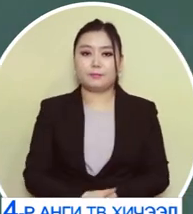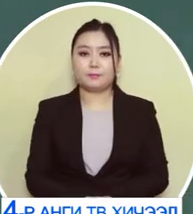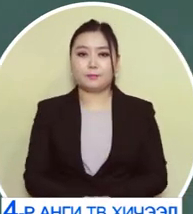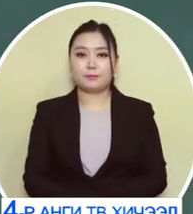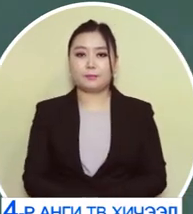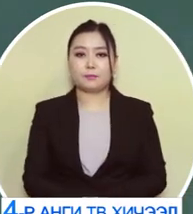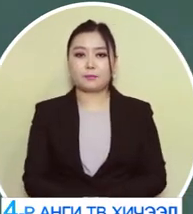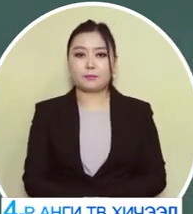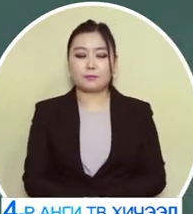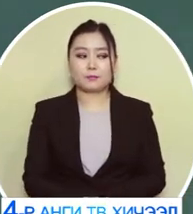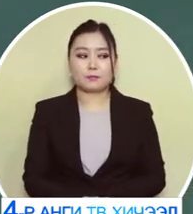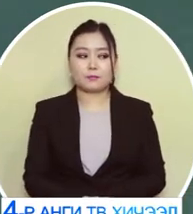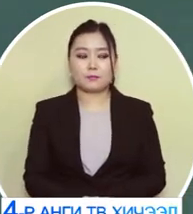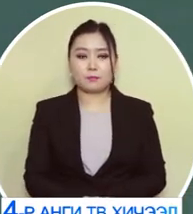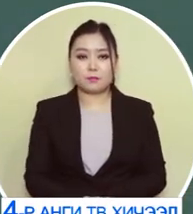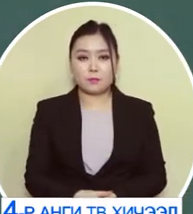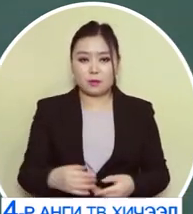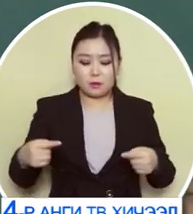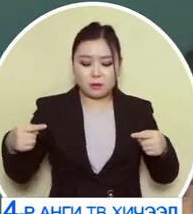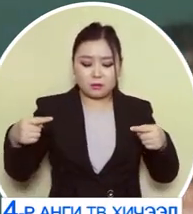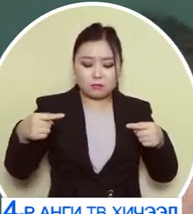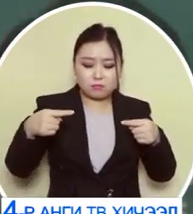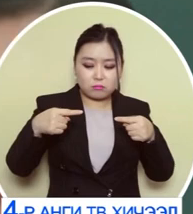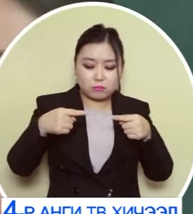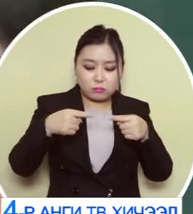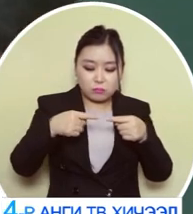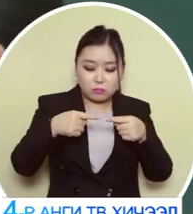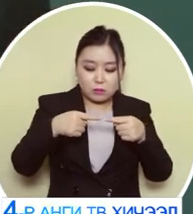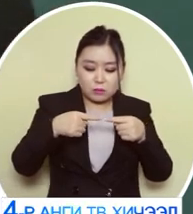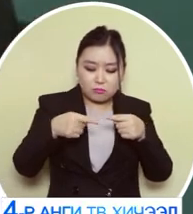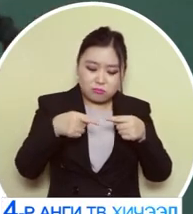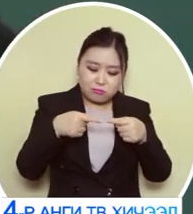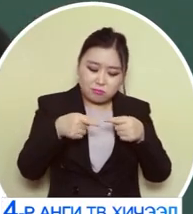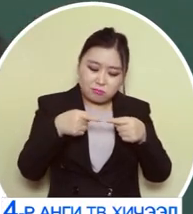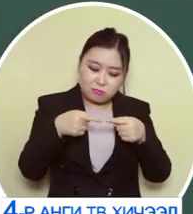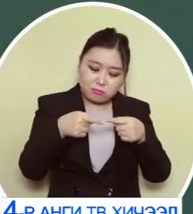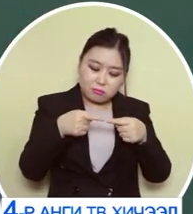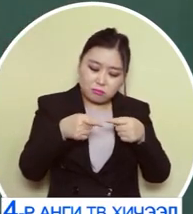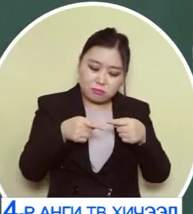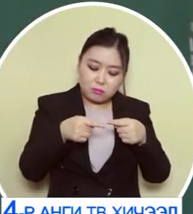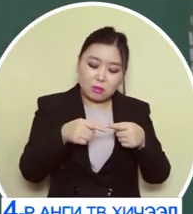Ал өткізгіш сымымыз үзілген жағдайда диод шамымыз жанама.